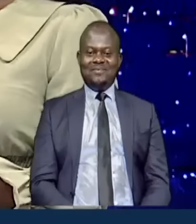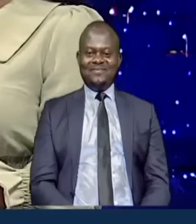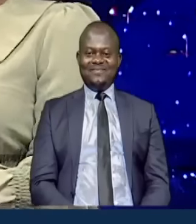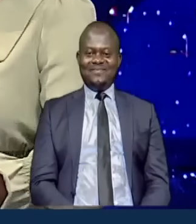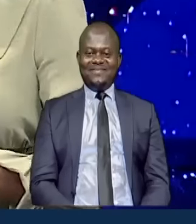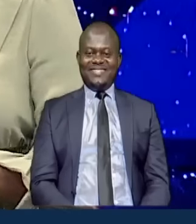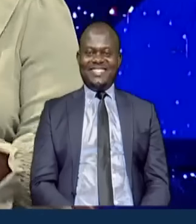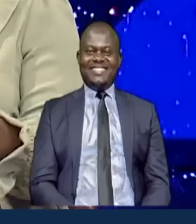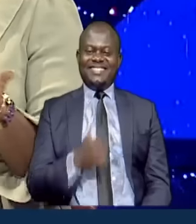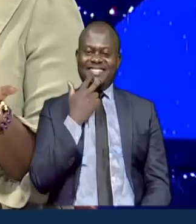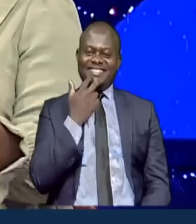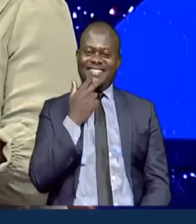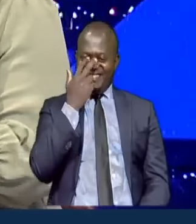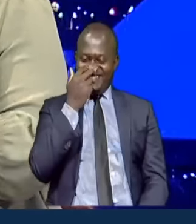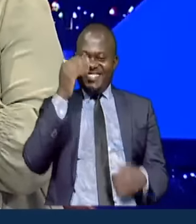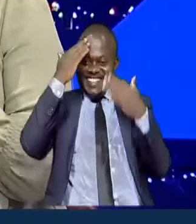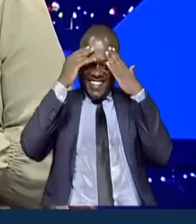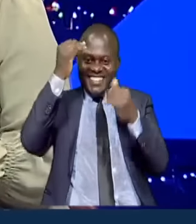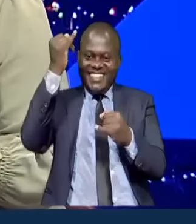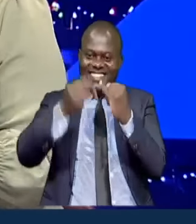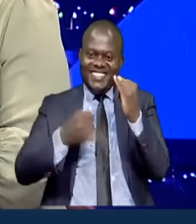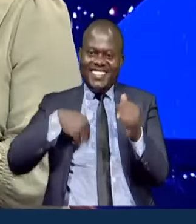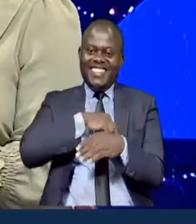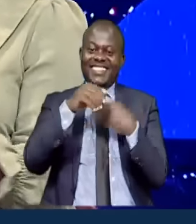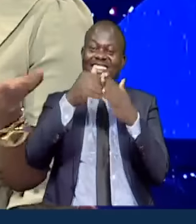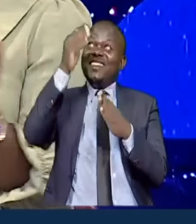Urakoze cyane. Nari nzi ko bayasoje ubwo rero